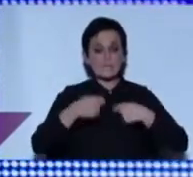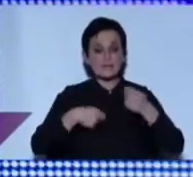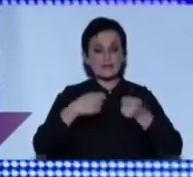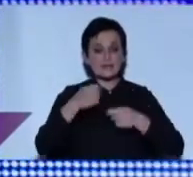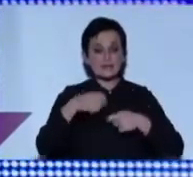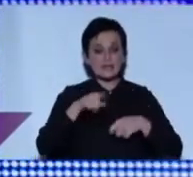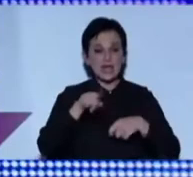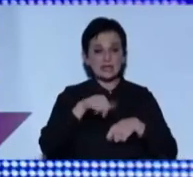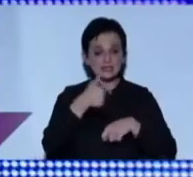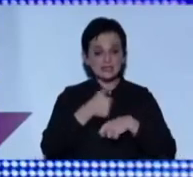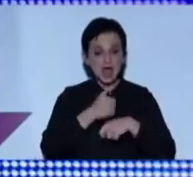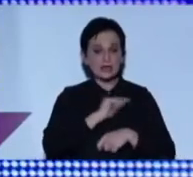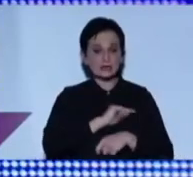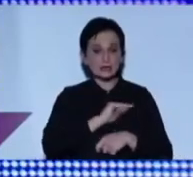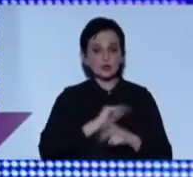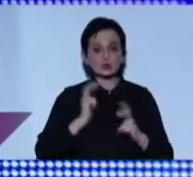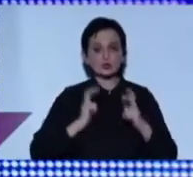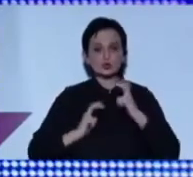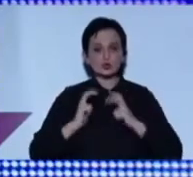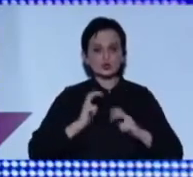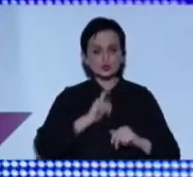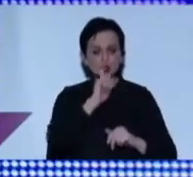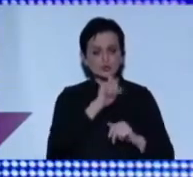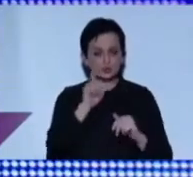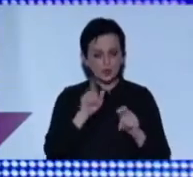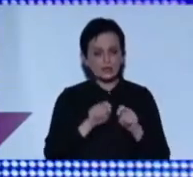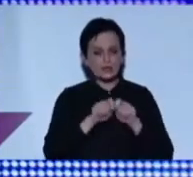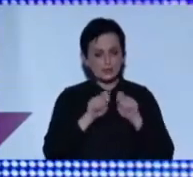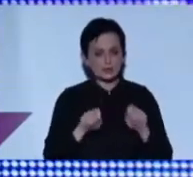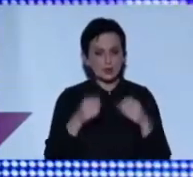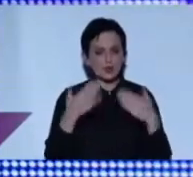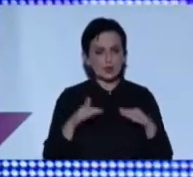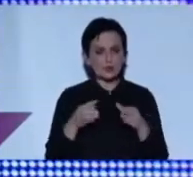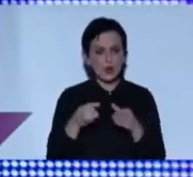ადმინისტრირებაზე სტუდენტები ქმნიან რეალურად კომპანიებს